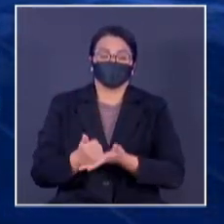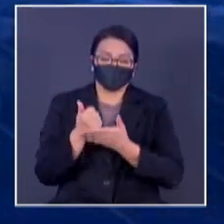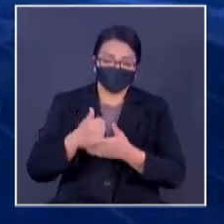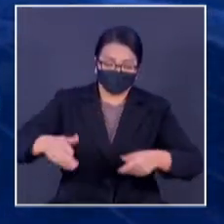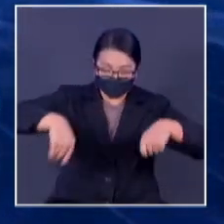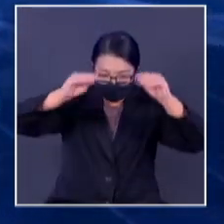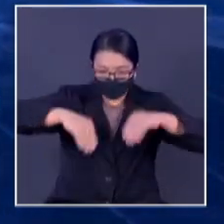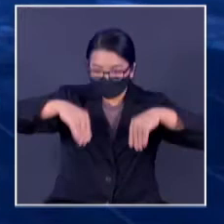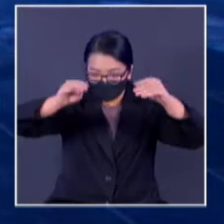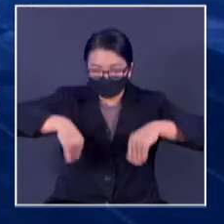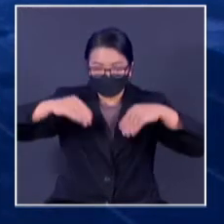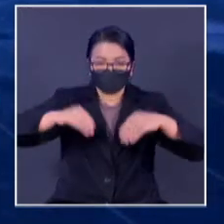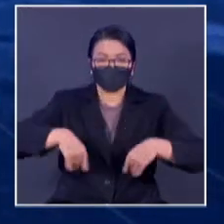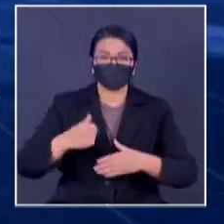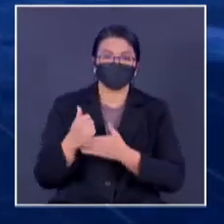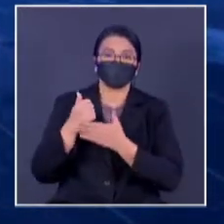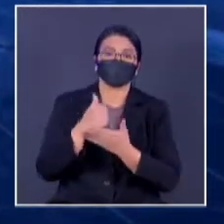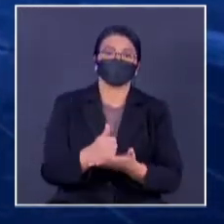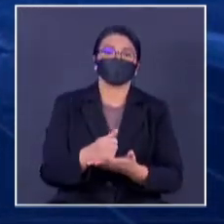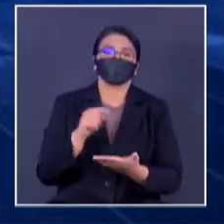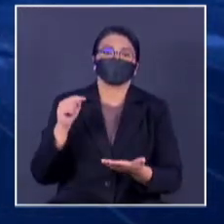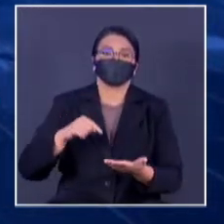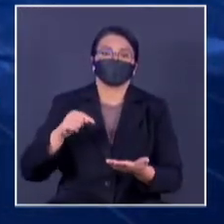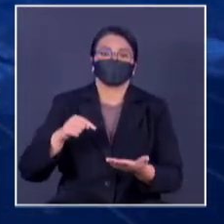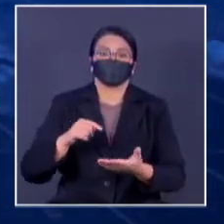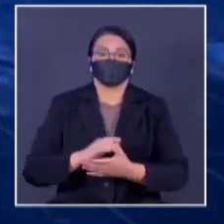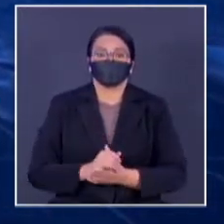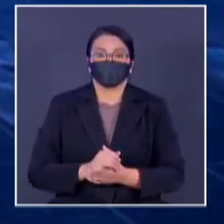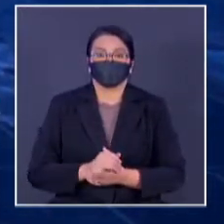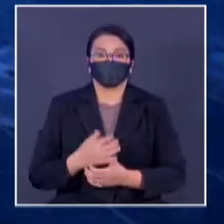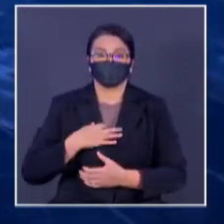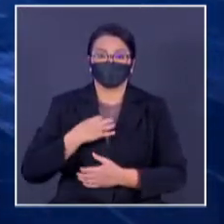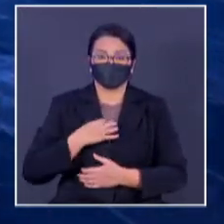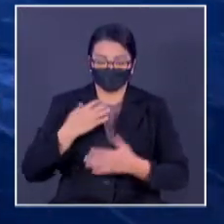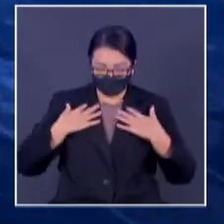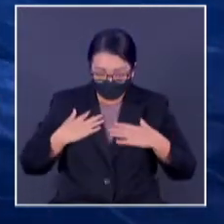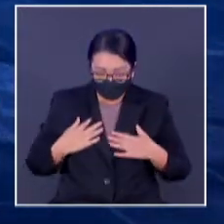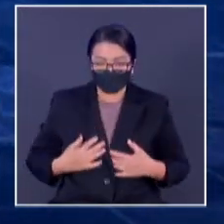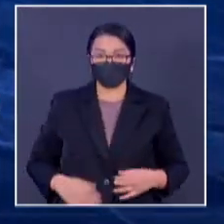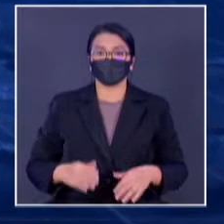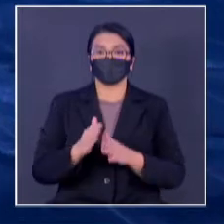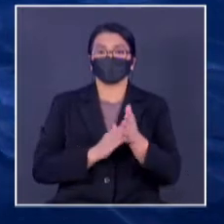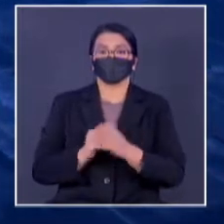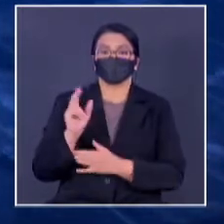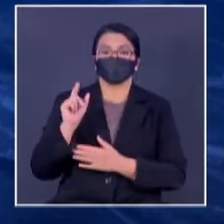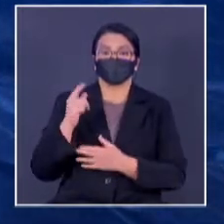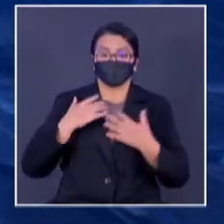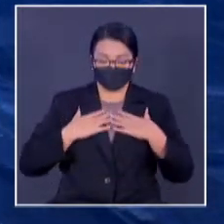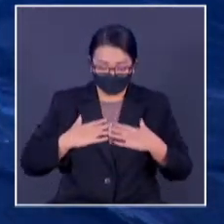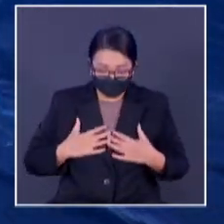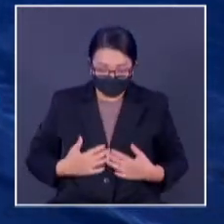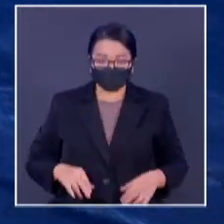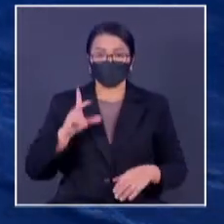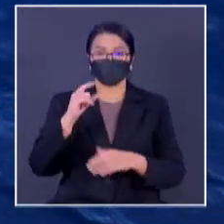ช่วยกันปฐมพยาบาลในเบื้องต้นนะครับภาพที่เห็นเนี่ยครับคุณผู้ชมดูเสื้อนะครับเสื้อของเพื่อนสีเขียวอ่อนเสื้อของพยาบาลท่าน